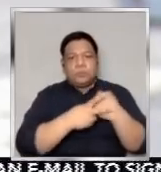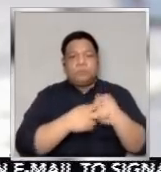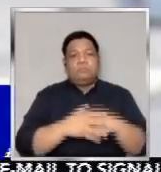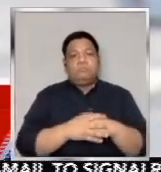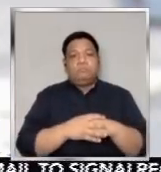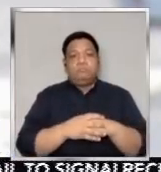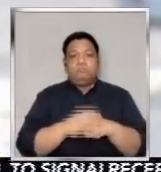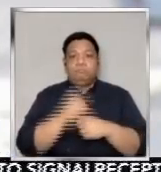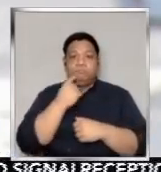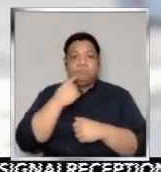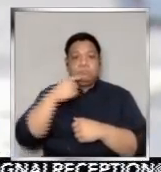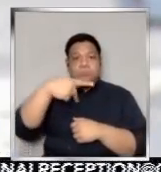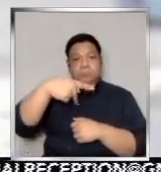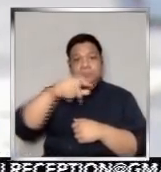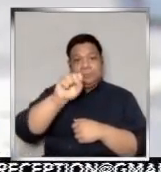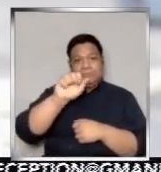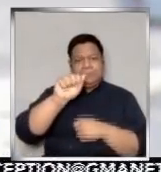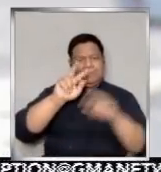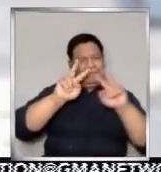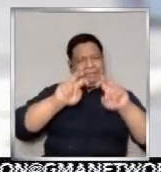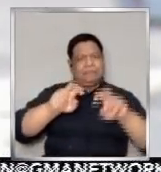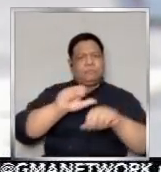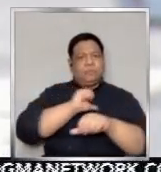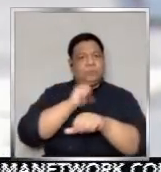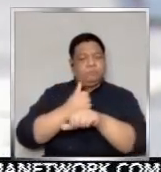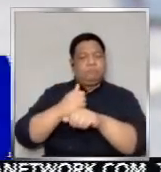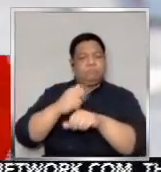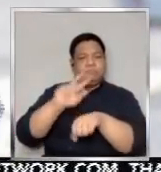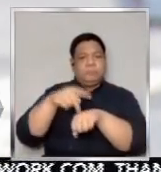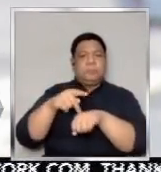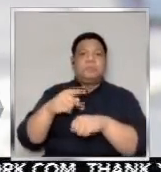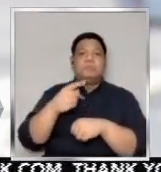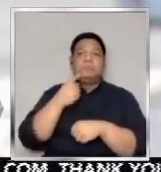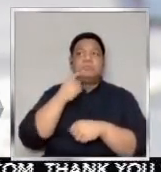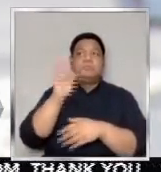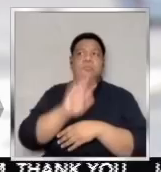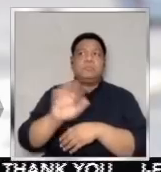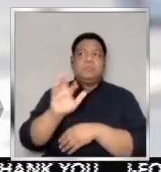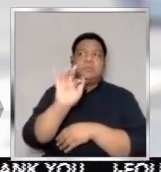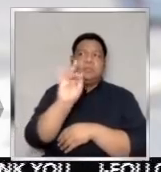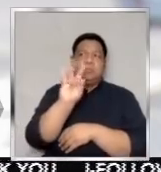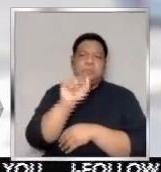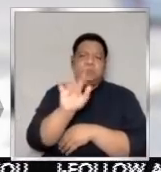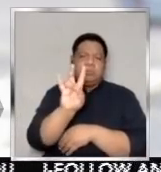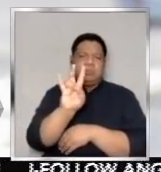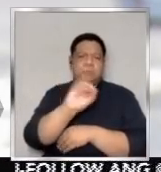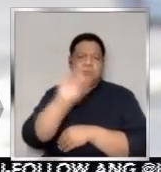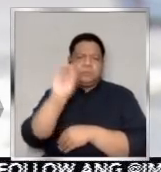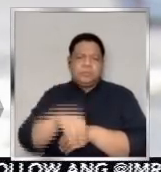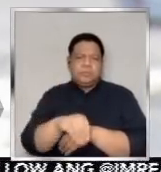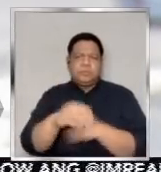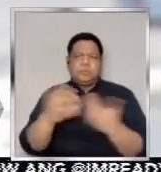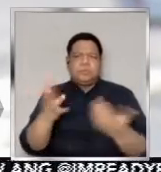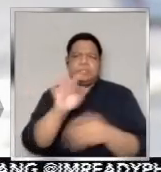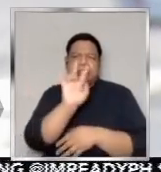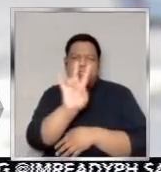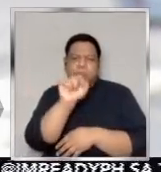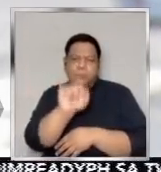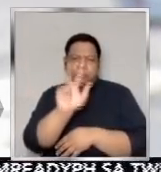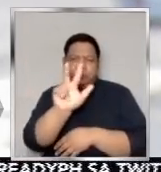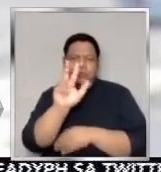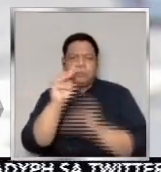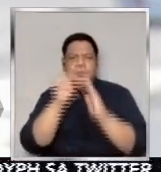Statistics Authority, umabot na sa 17.7% o 7.3 million ang unemployed na Pinoy as of April